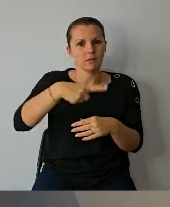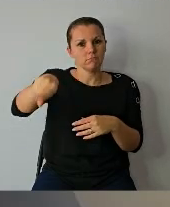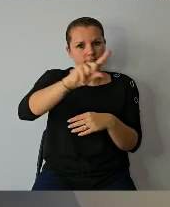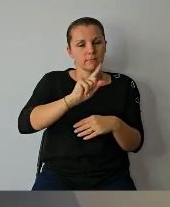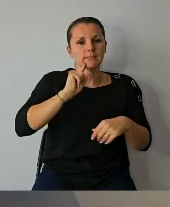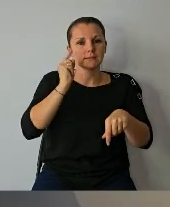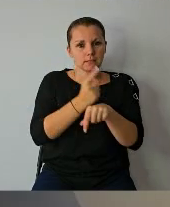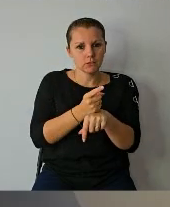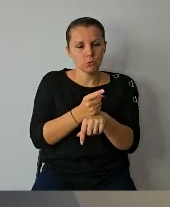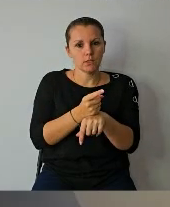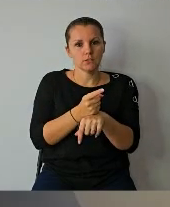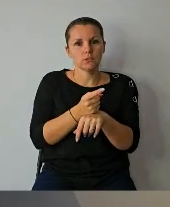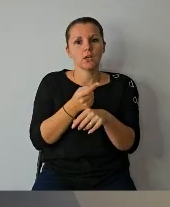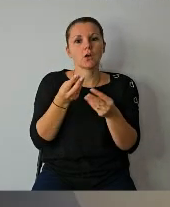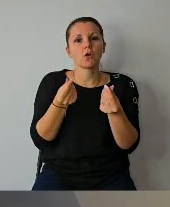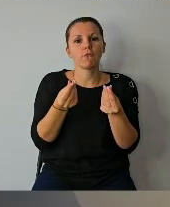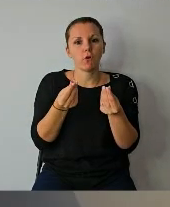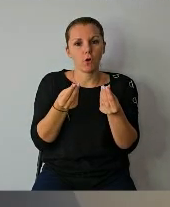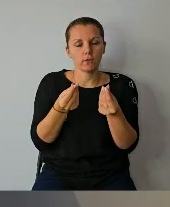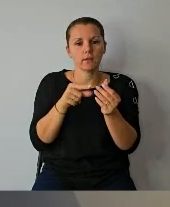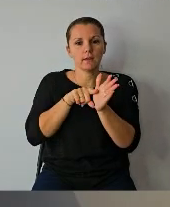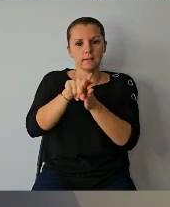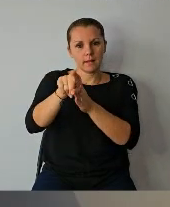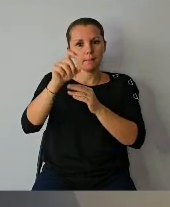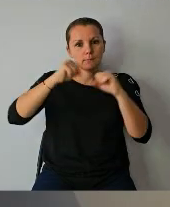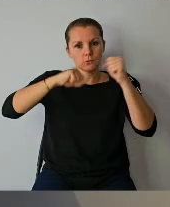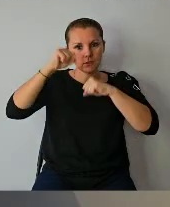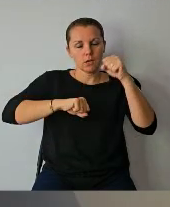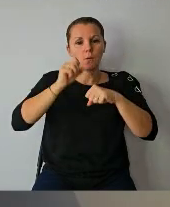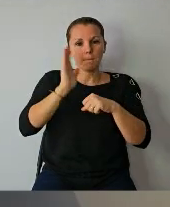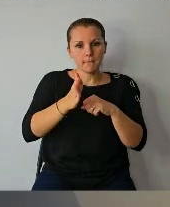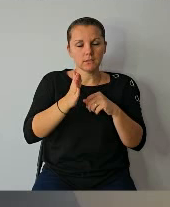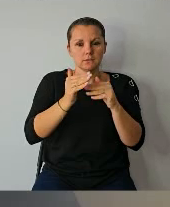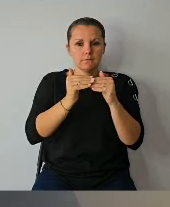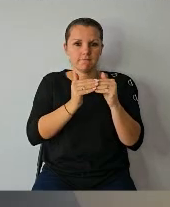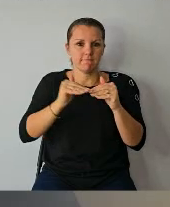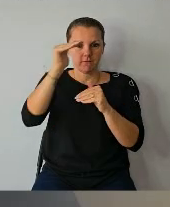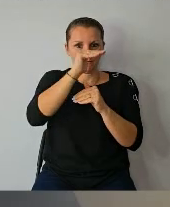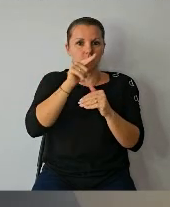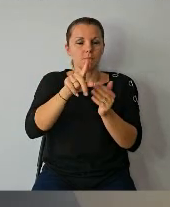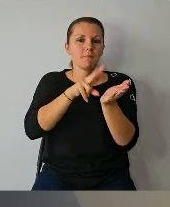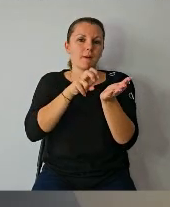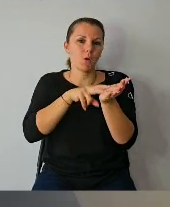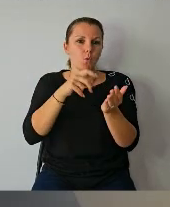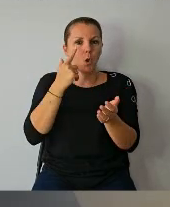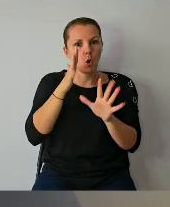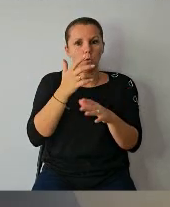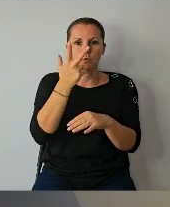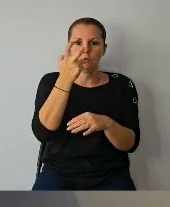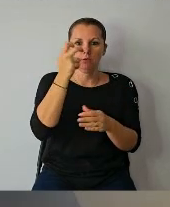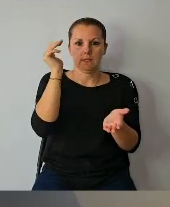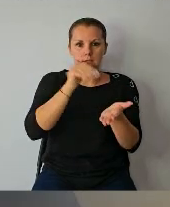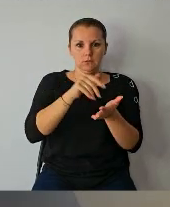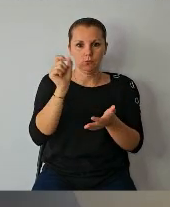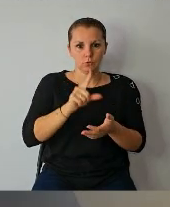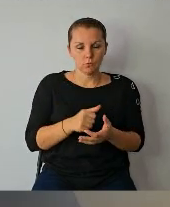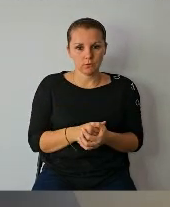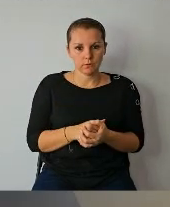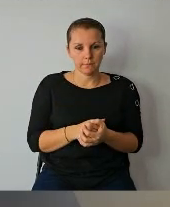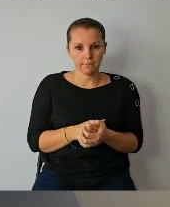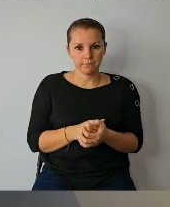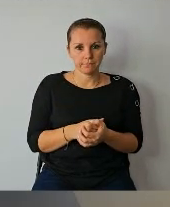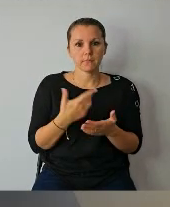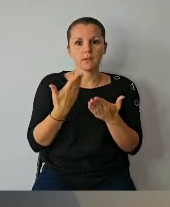że kwota tego na ten przetarg zostanie zwiększona, tam brakuje około 300 tysięcy złotych i stąd też